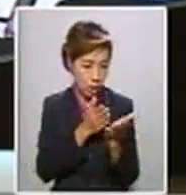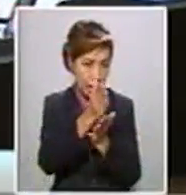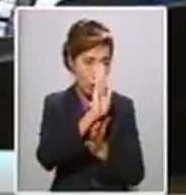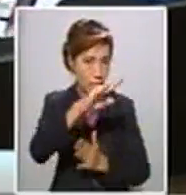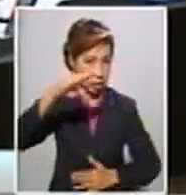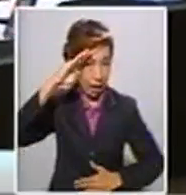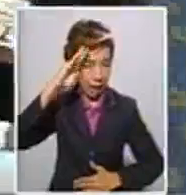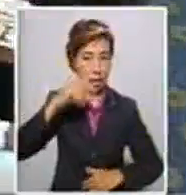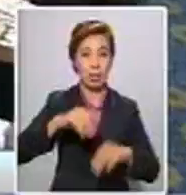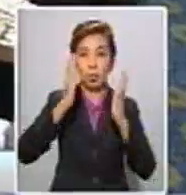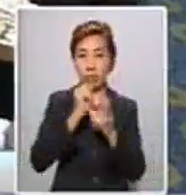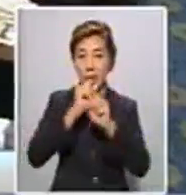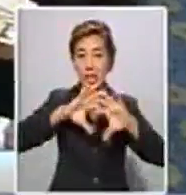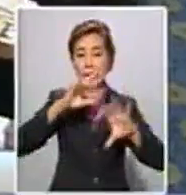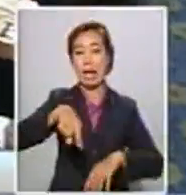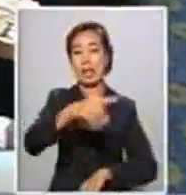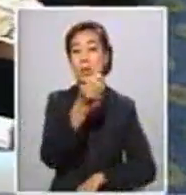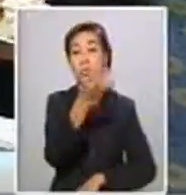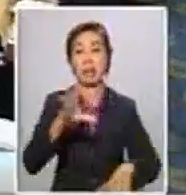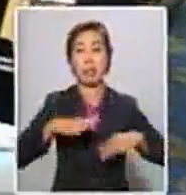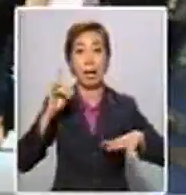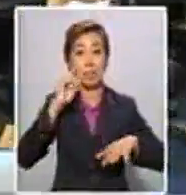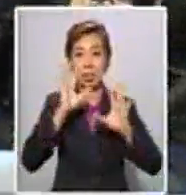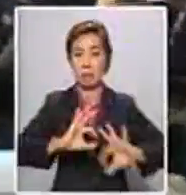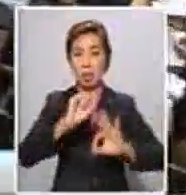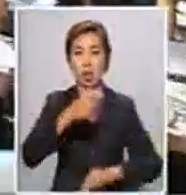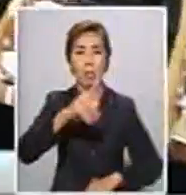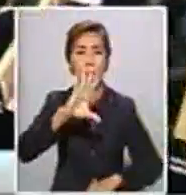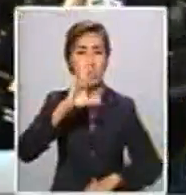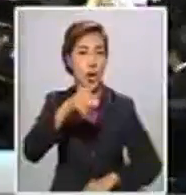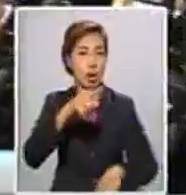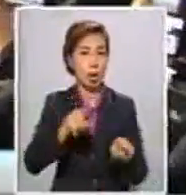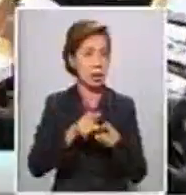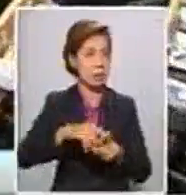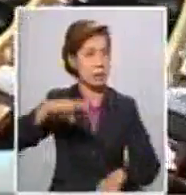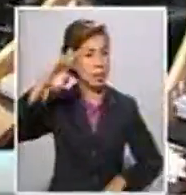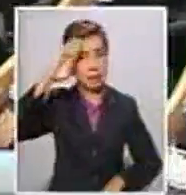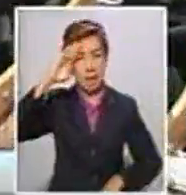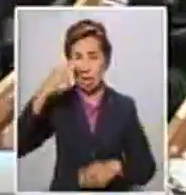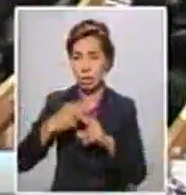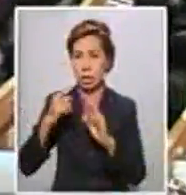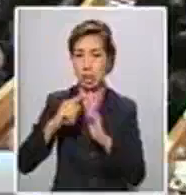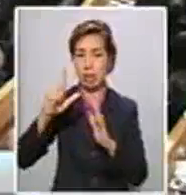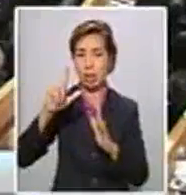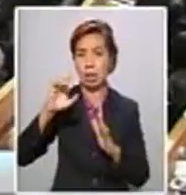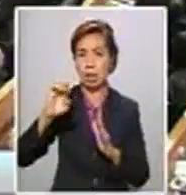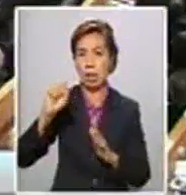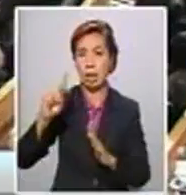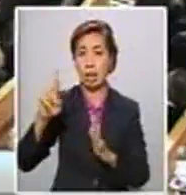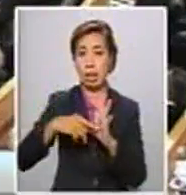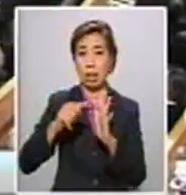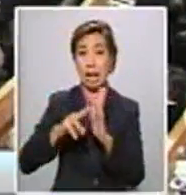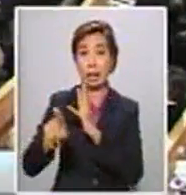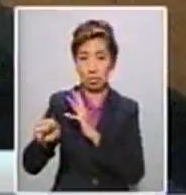ป็นสิ่งส่วนใหญ่ที่ไม่เห็นด้วยโดยเฉพาะสปช.สายทหารที่มีเพียงพลเอกเลิศรัตน์รัตนวานิชที่เป็นกรรมธิการยกร่างรัฐธรรมนูญ